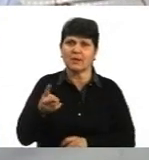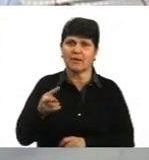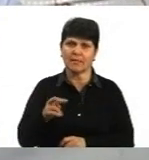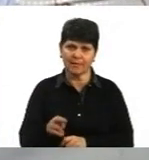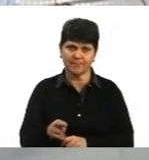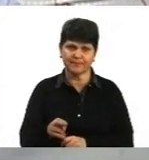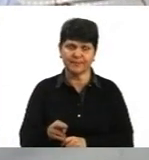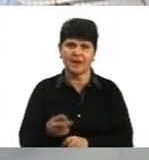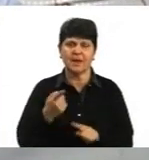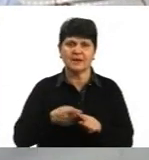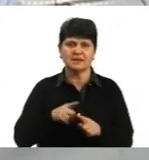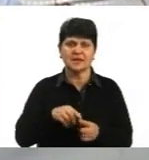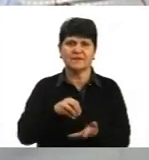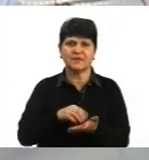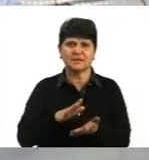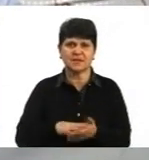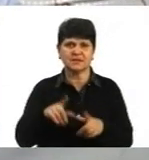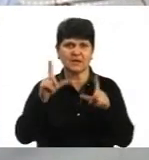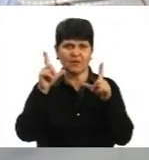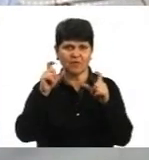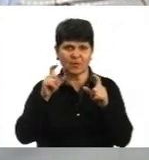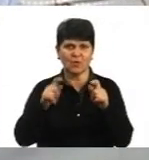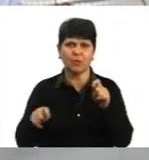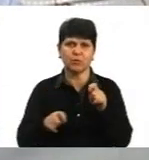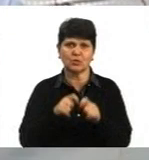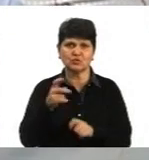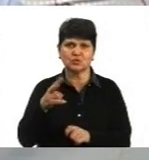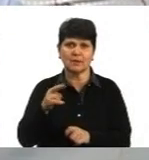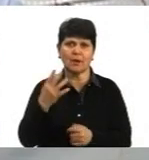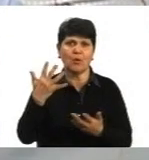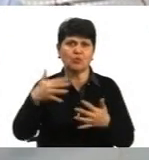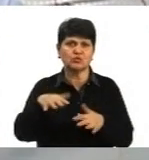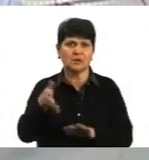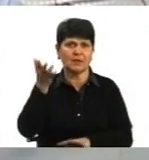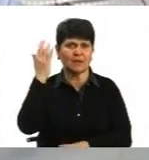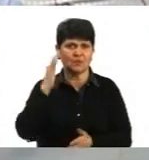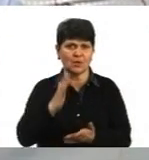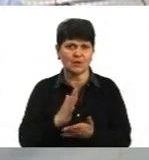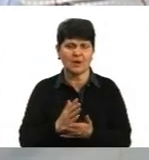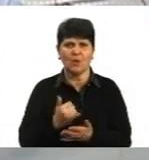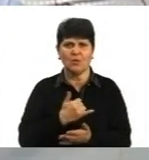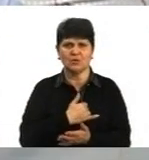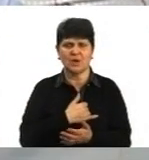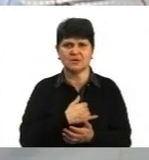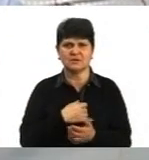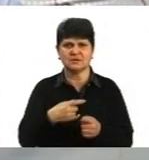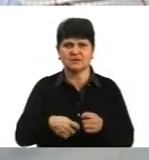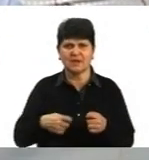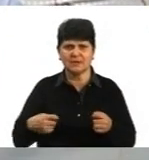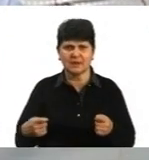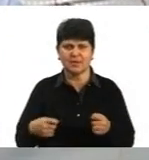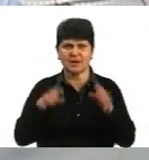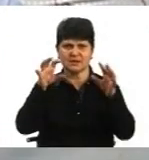Можливість фіксації, фотофіксації порушень є давно. У нас вся затримка в законодавчій базі притягнення